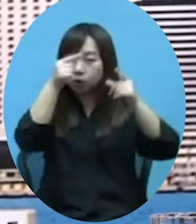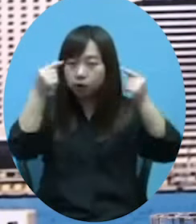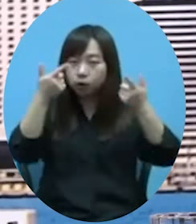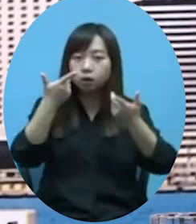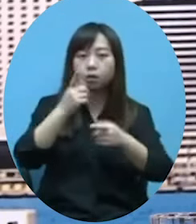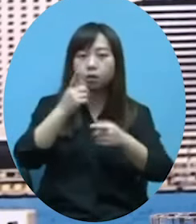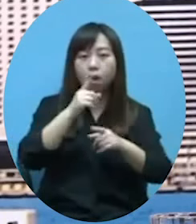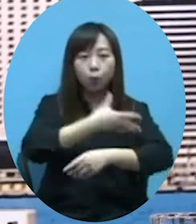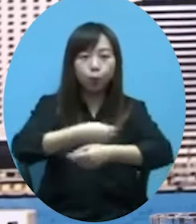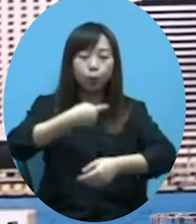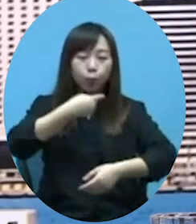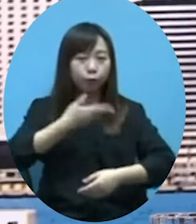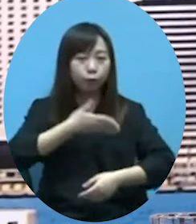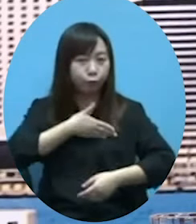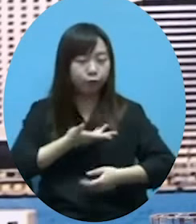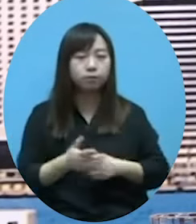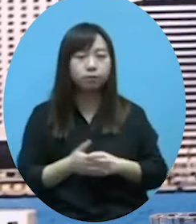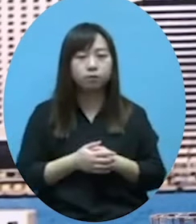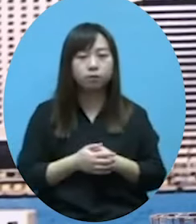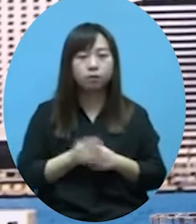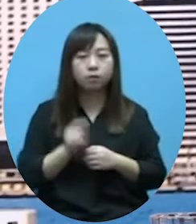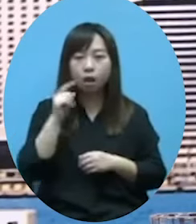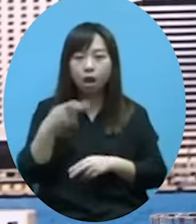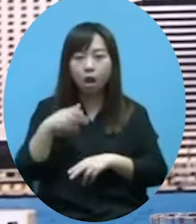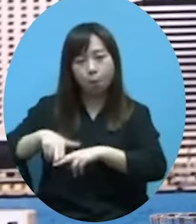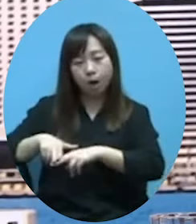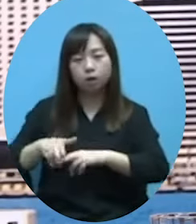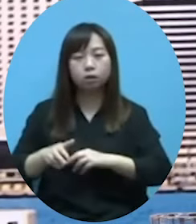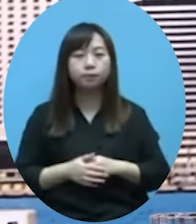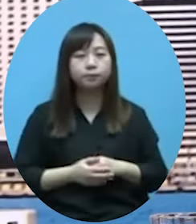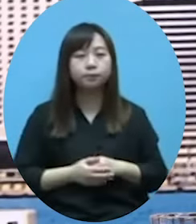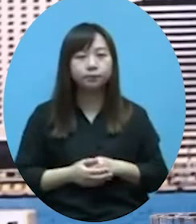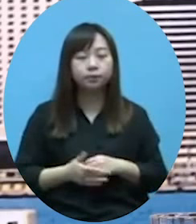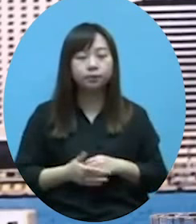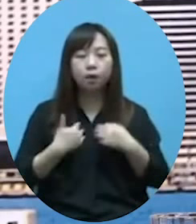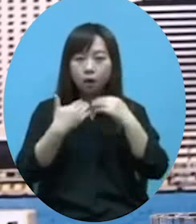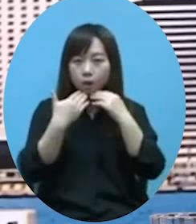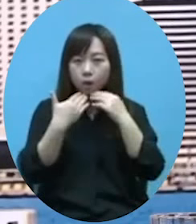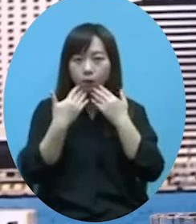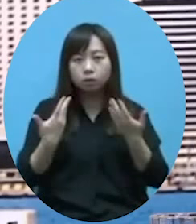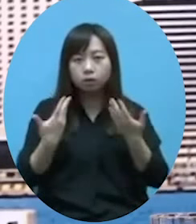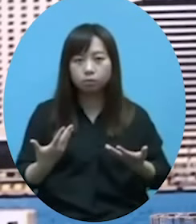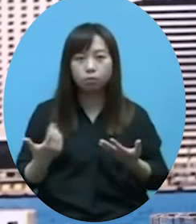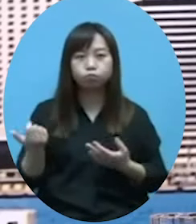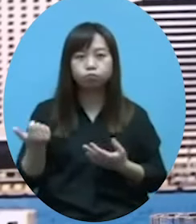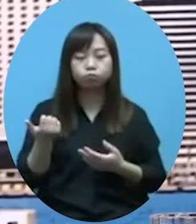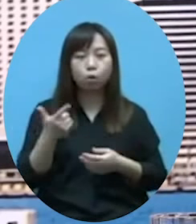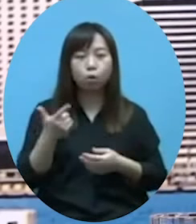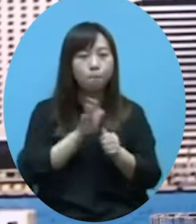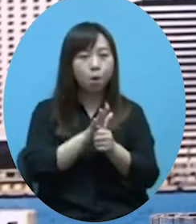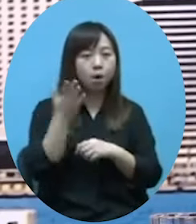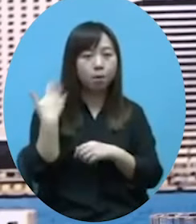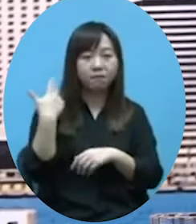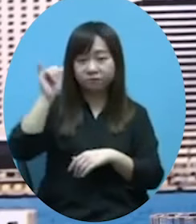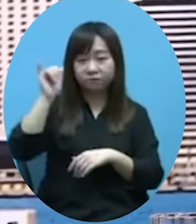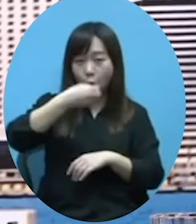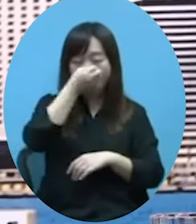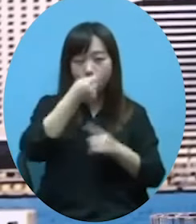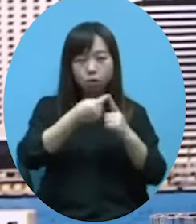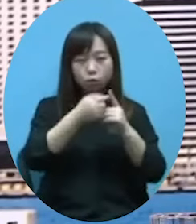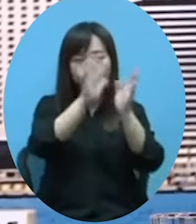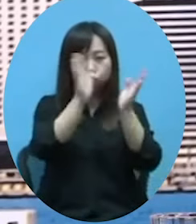還有抽血員等等的那麼我們都還有一些後備的呢那麼就都希望呢今天呢可以為昨天反港的香港人呢